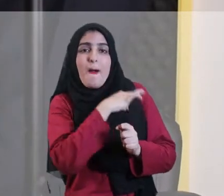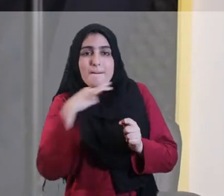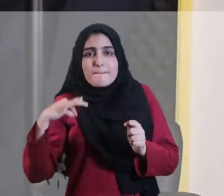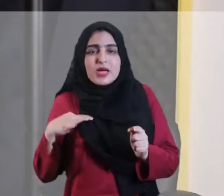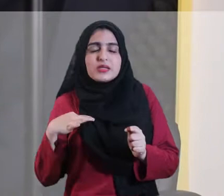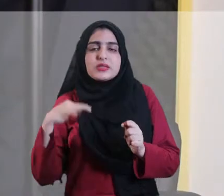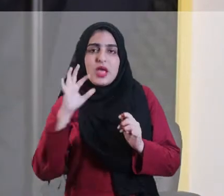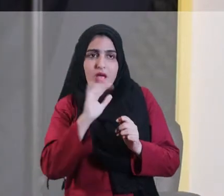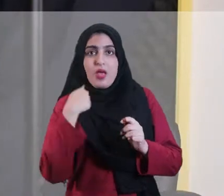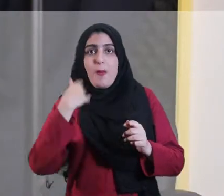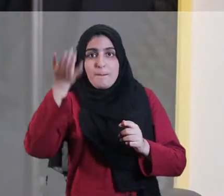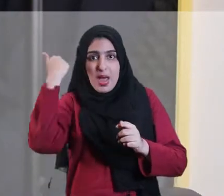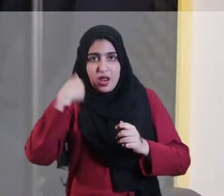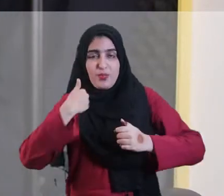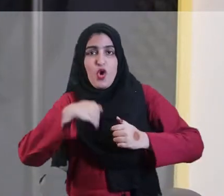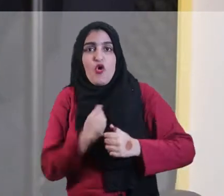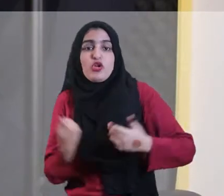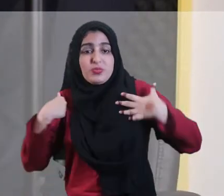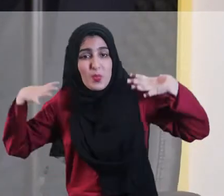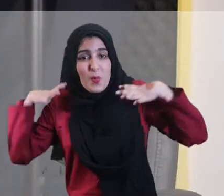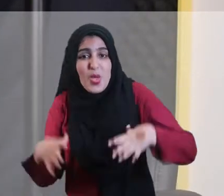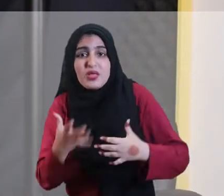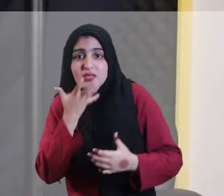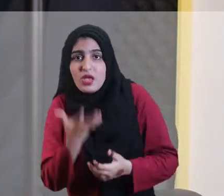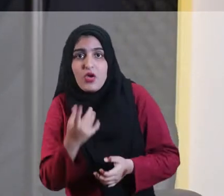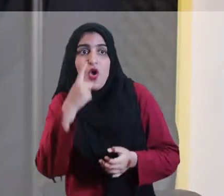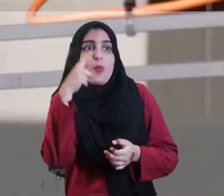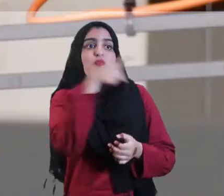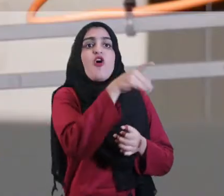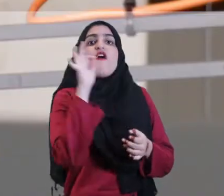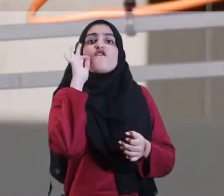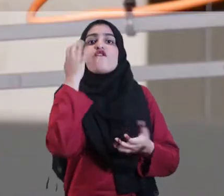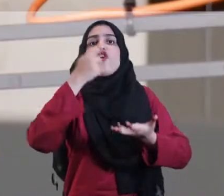सबस्क्राइब करना न भूलें